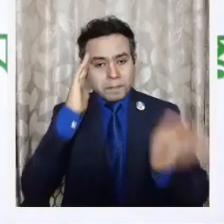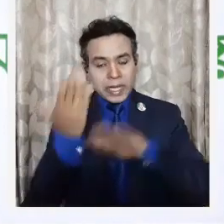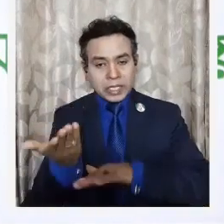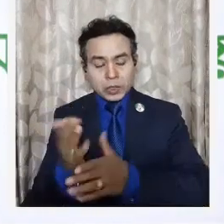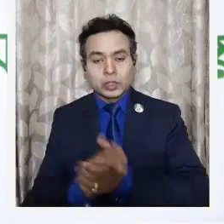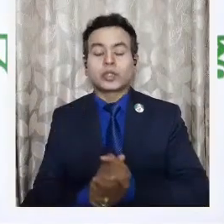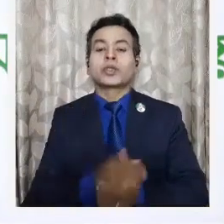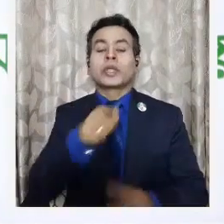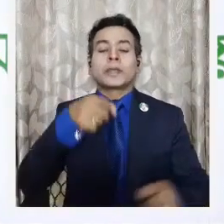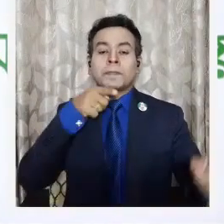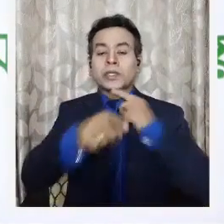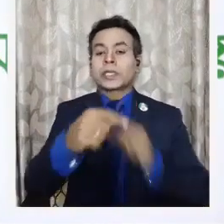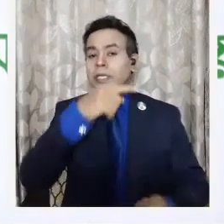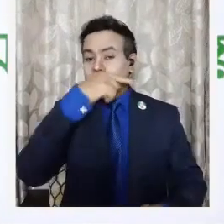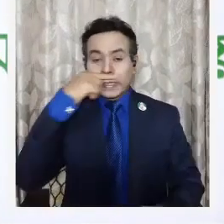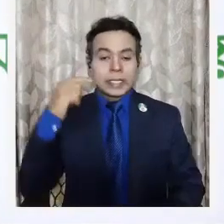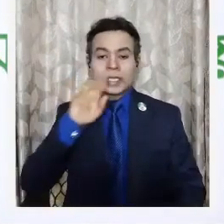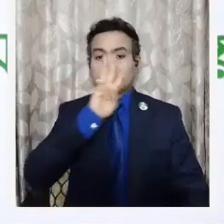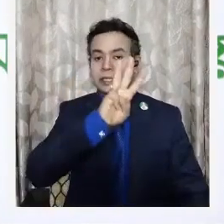1.35%।